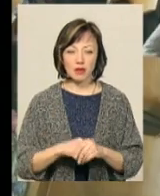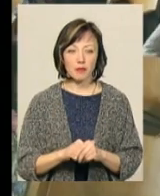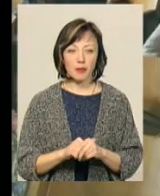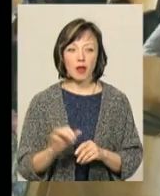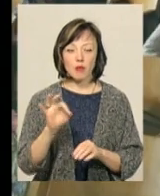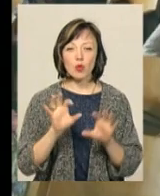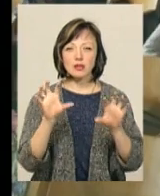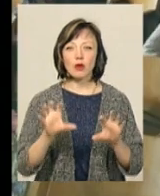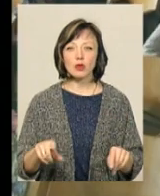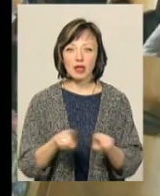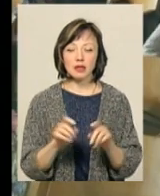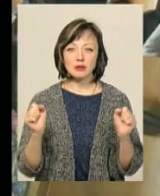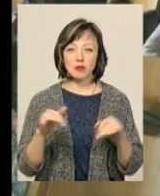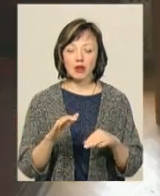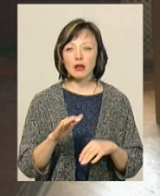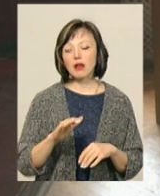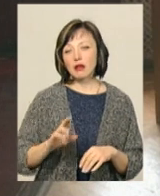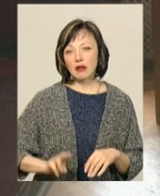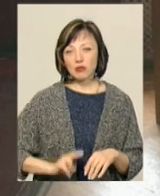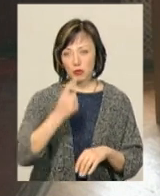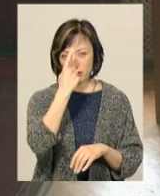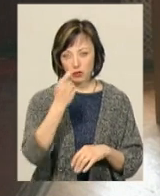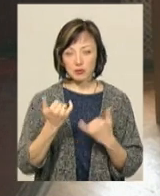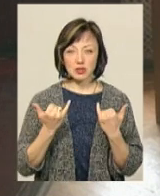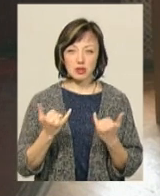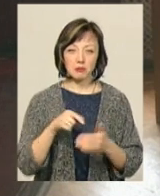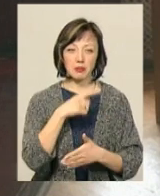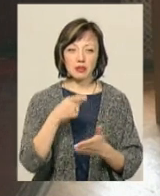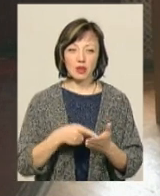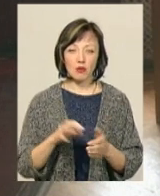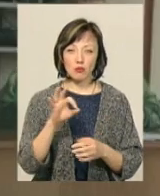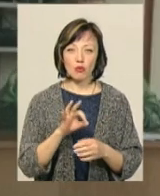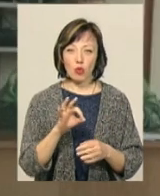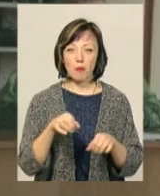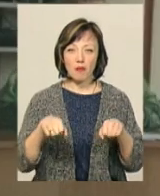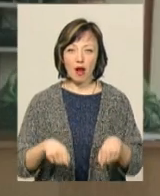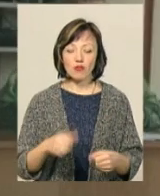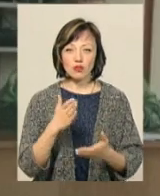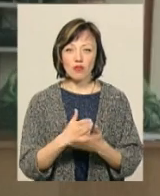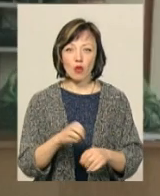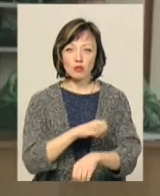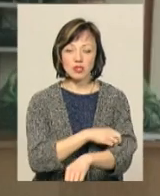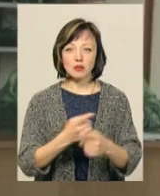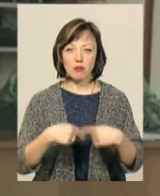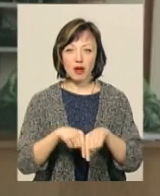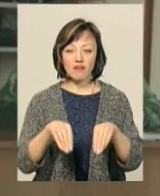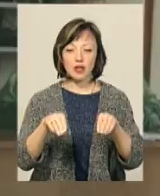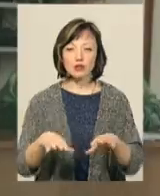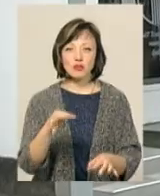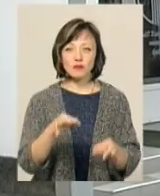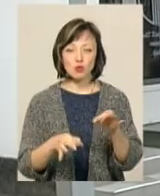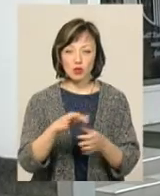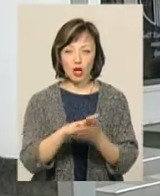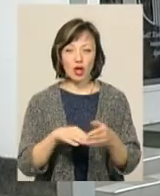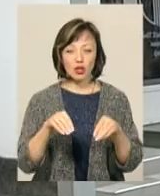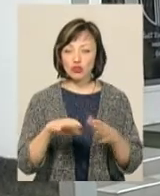ж до законності таких зібрань, Ігор Корнійчук повідомив, що наразі питання про право існування комуністичної партії вирішується в судах.